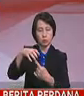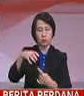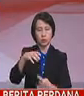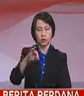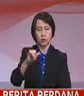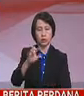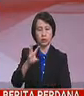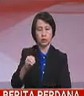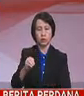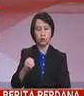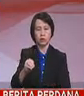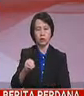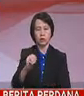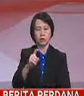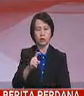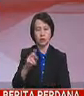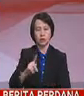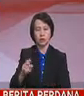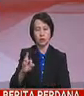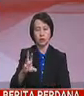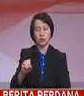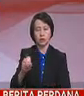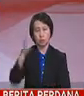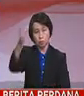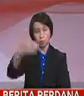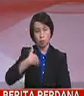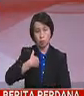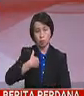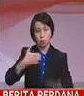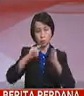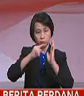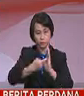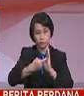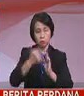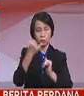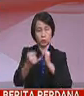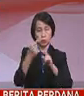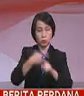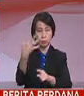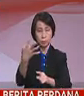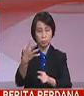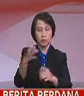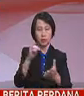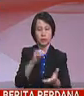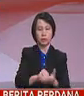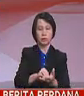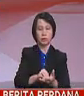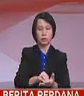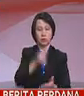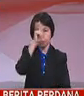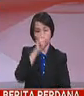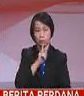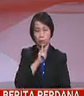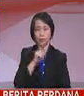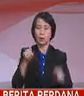CV rapsoul musim 2021 yang dijadwal membuka tirai pada ujung April militer estoril Portugal